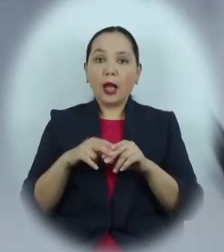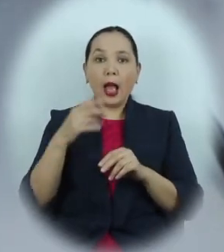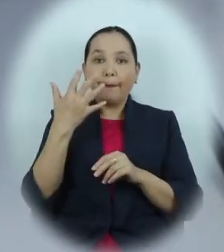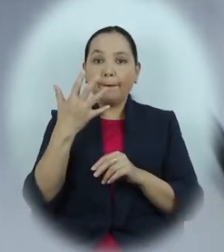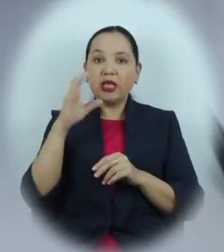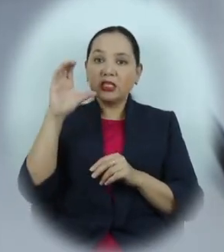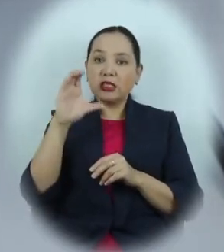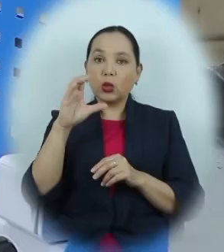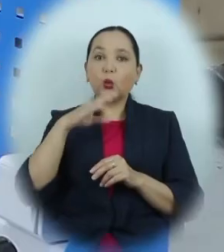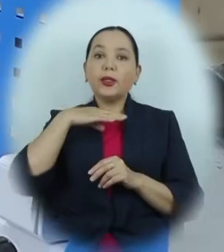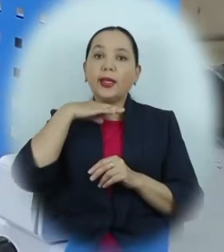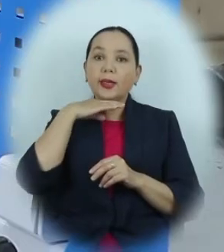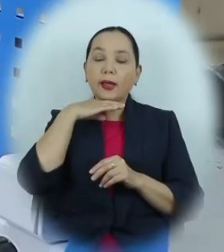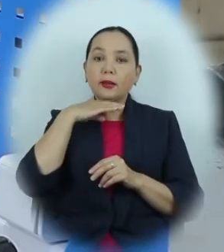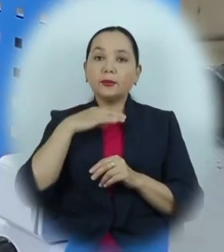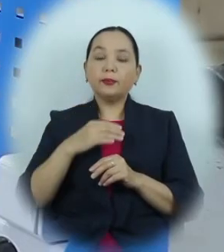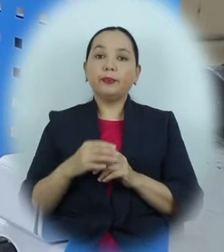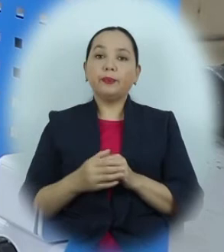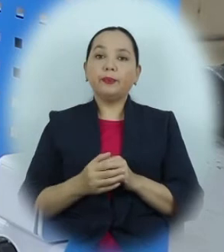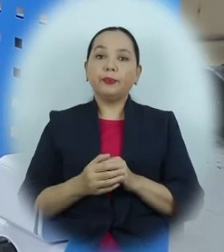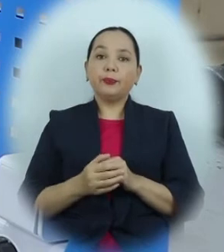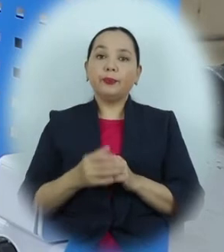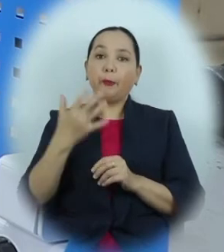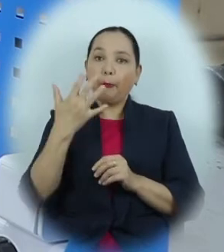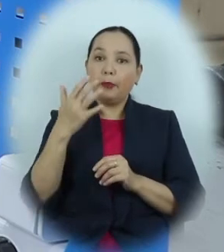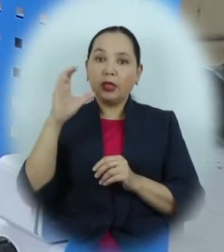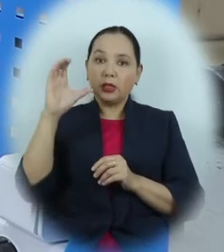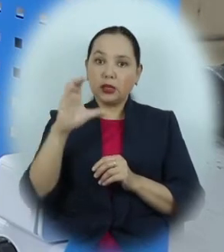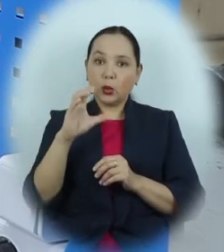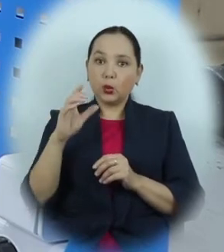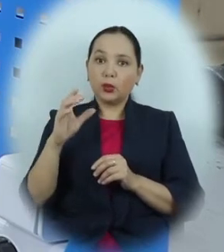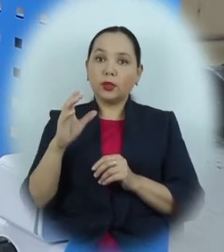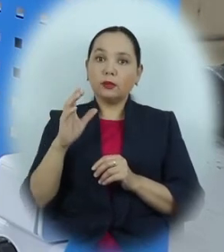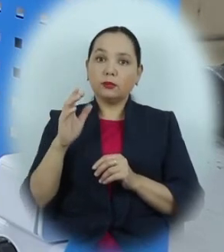5 sekund yetadi. Bolalar, 5 sekundda